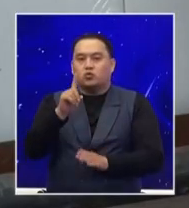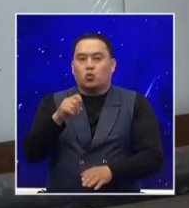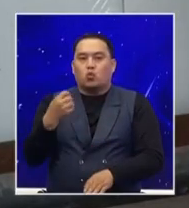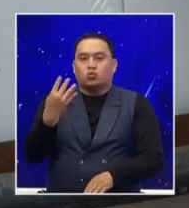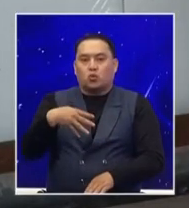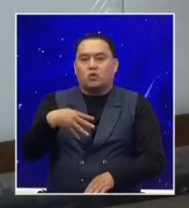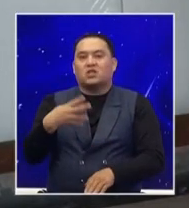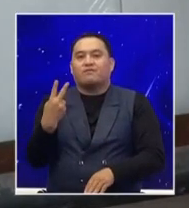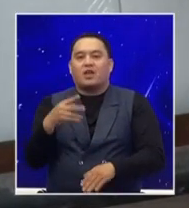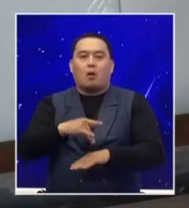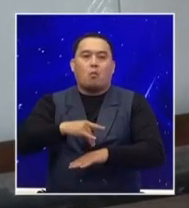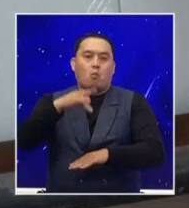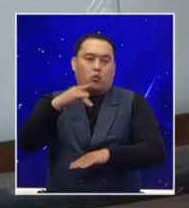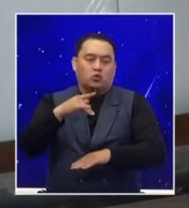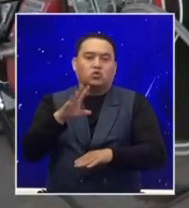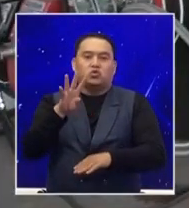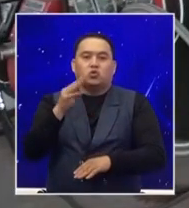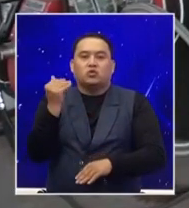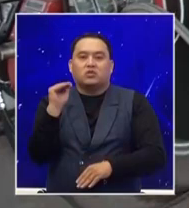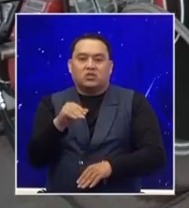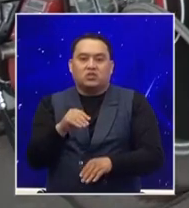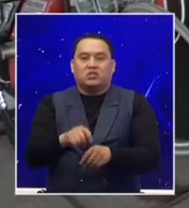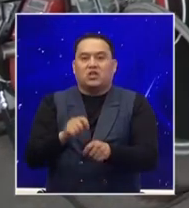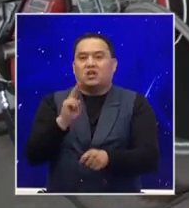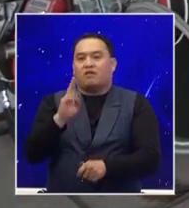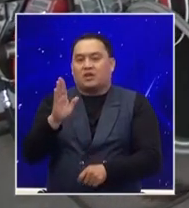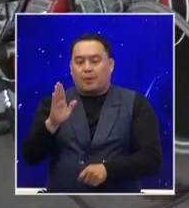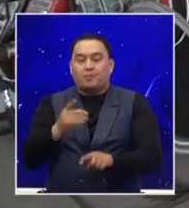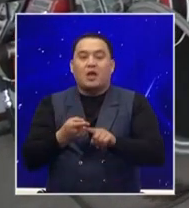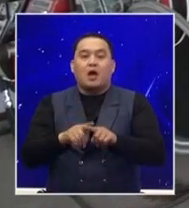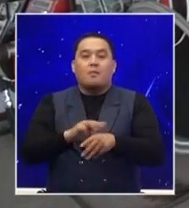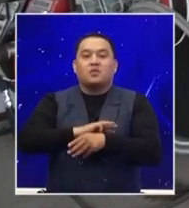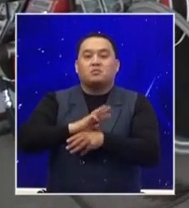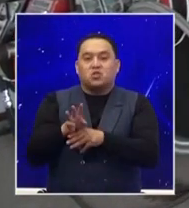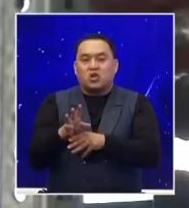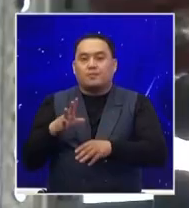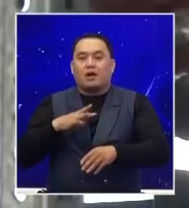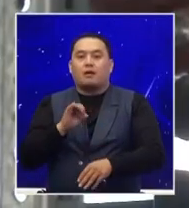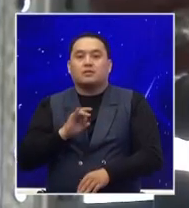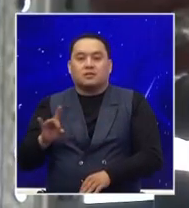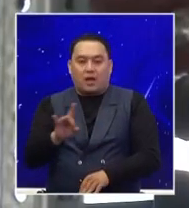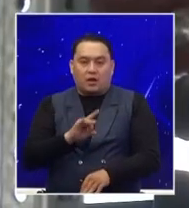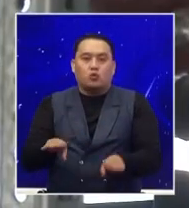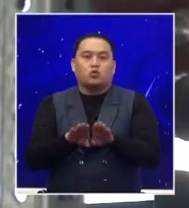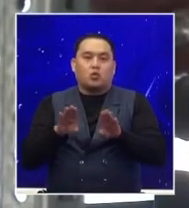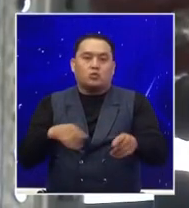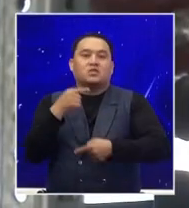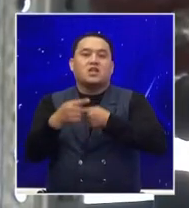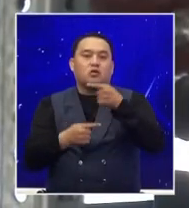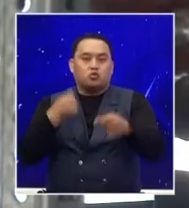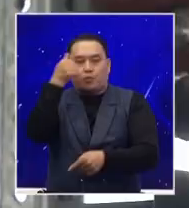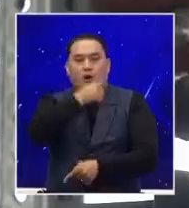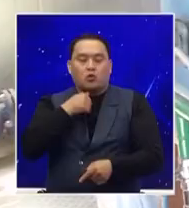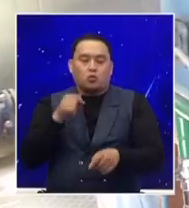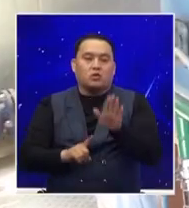142 многоэтажки или около 4500 квартир. Аналогичная работа ведется в Карасайском районе и на следующий год